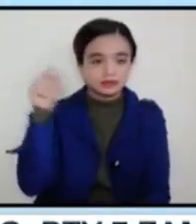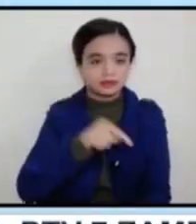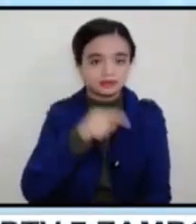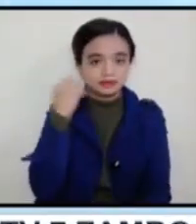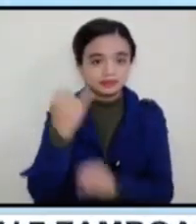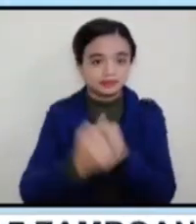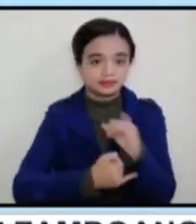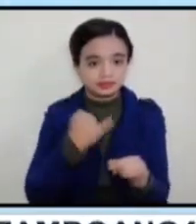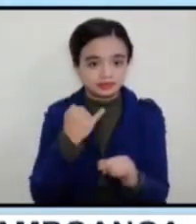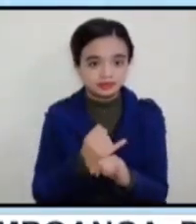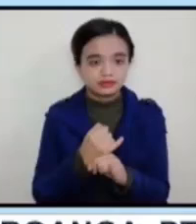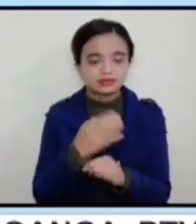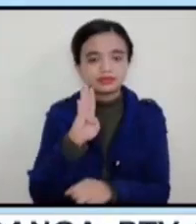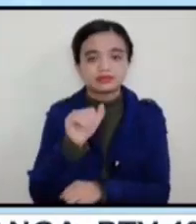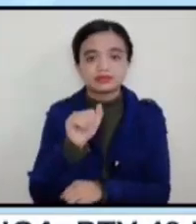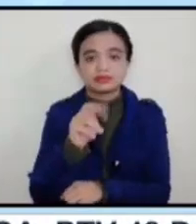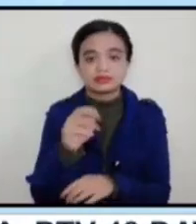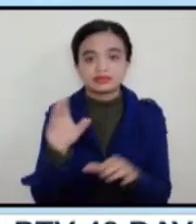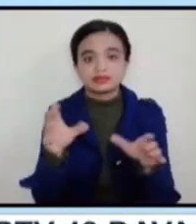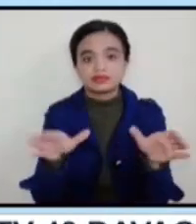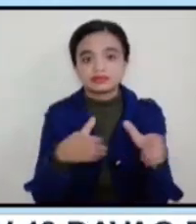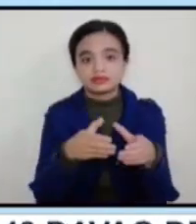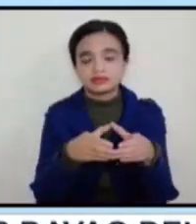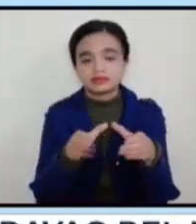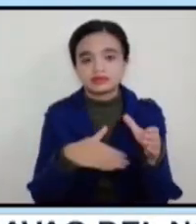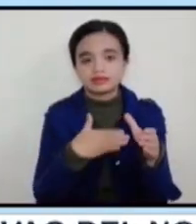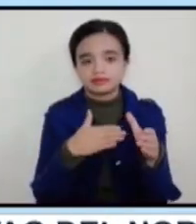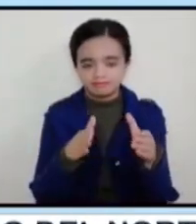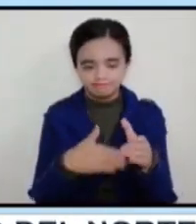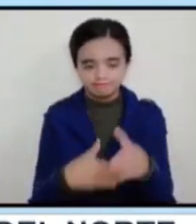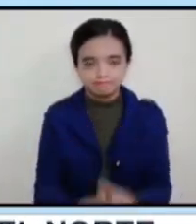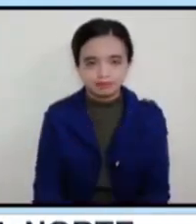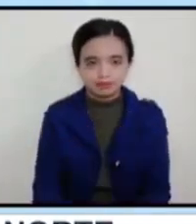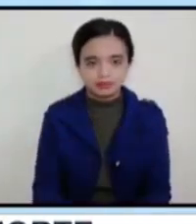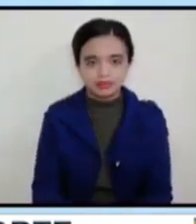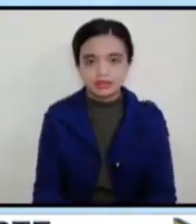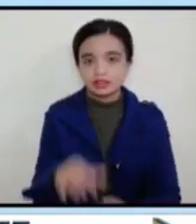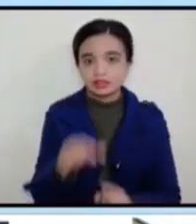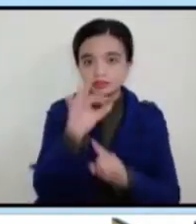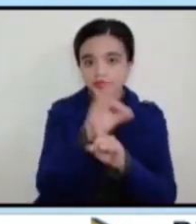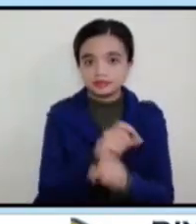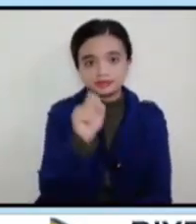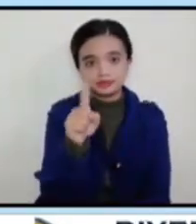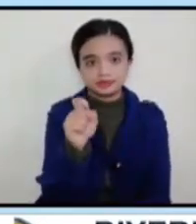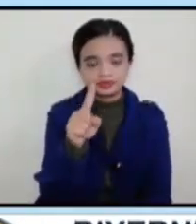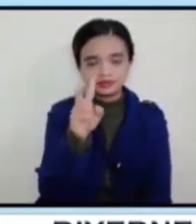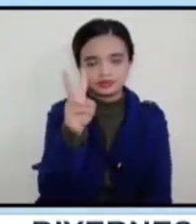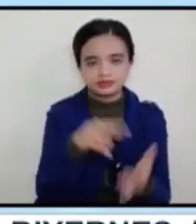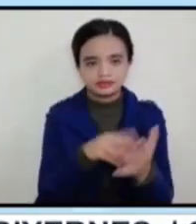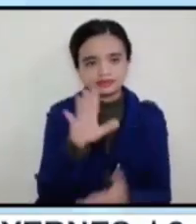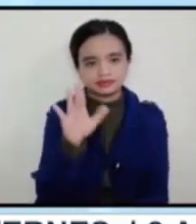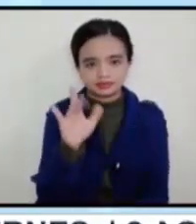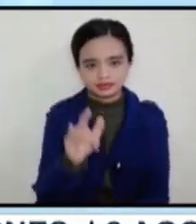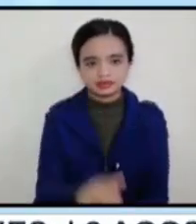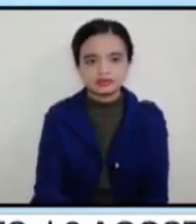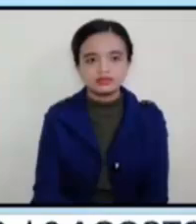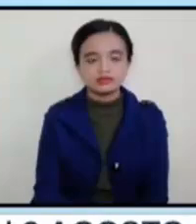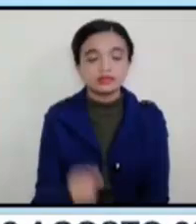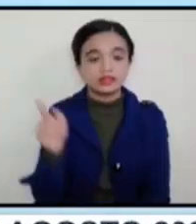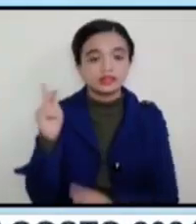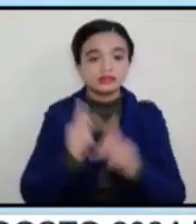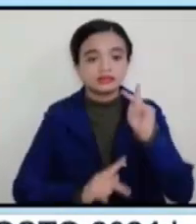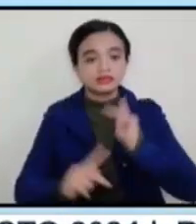band ang kanilang Satellites World Tour. Sa February 11, 2025, ipe-perform nila sa